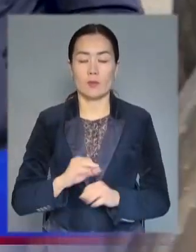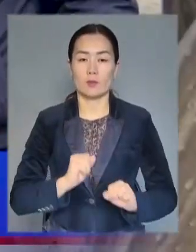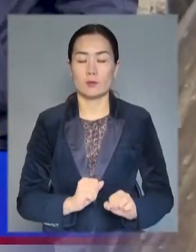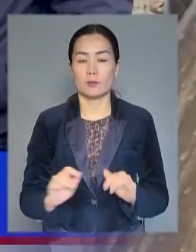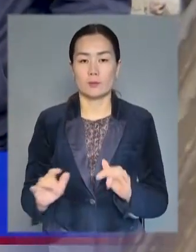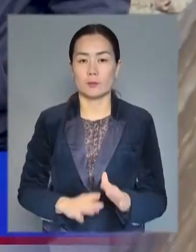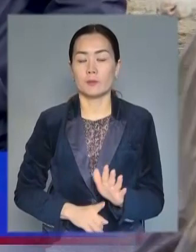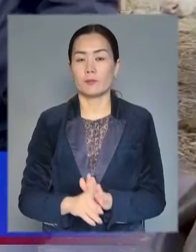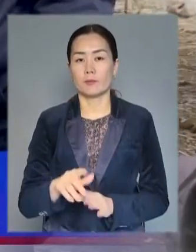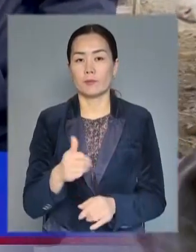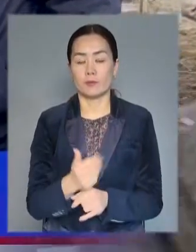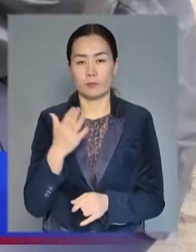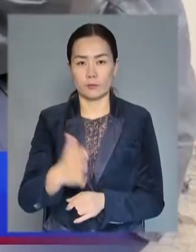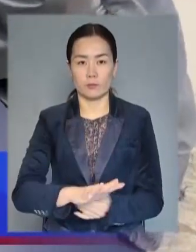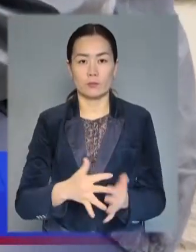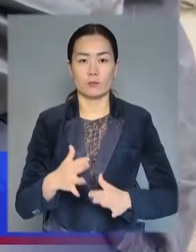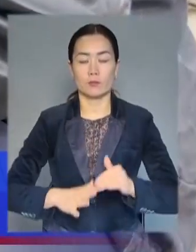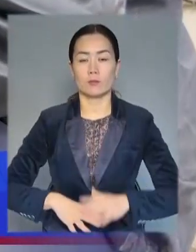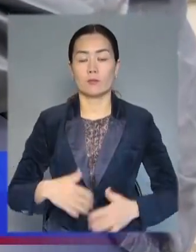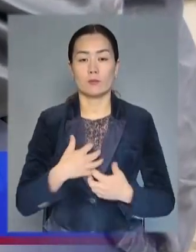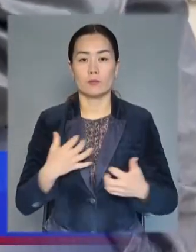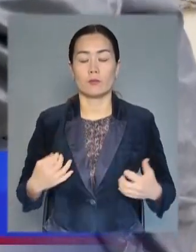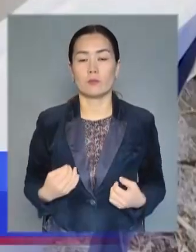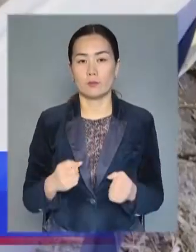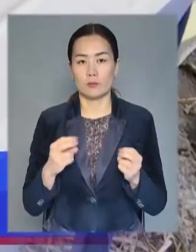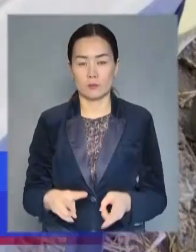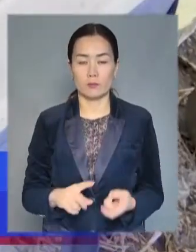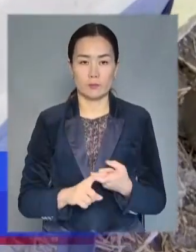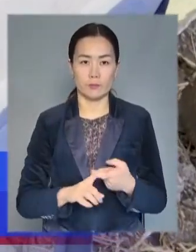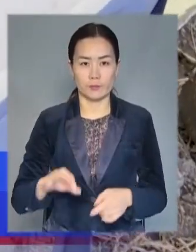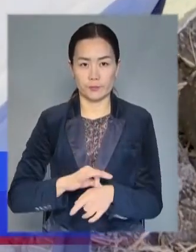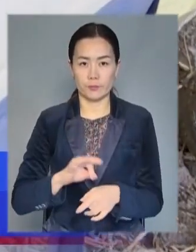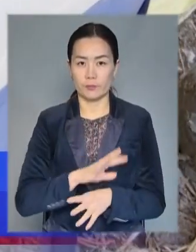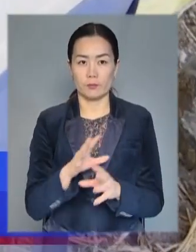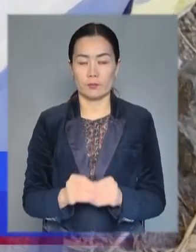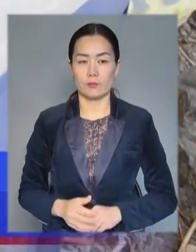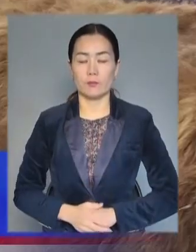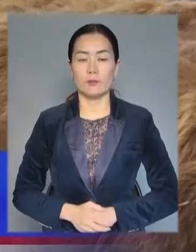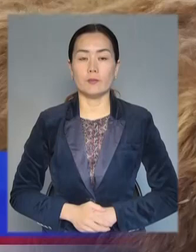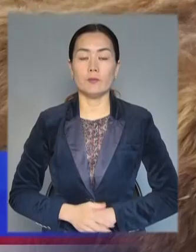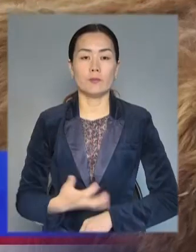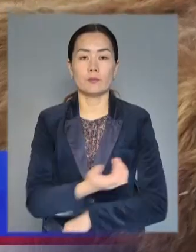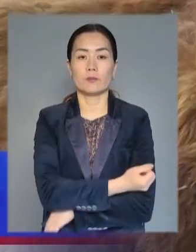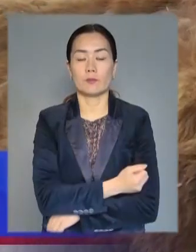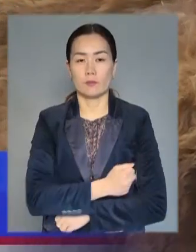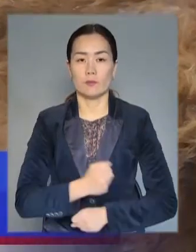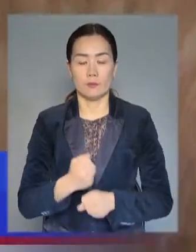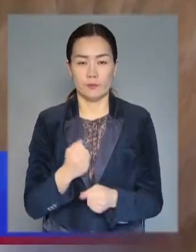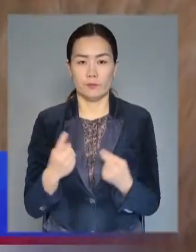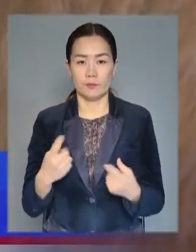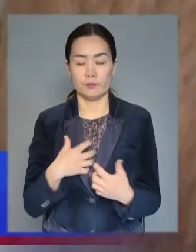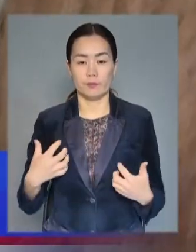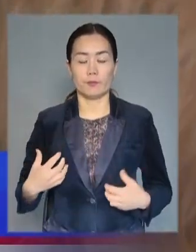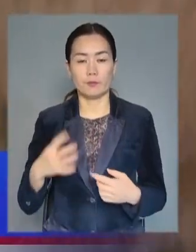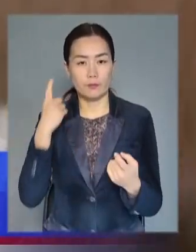алу шаралары басты орында. Ауыл шаруашылығы жануарларының аса қауіпті жұқпалы ауруларға қарсы екпе егу, қан алу, ірі